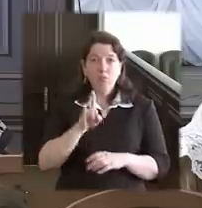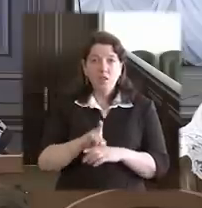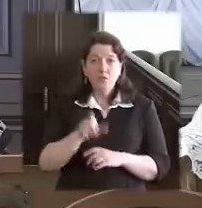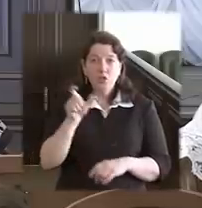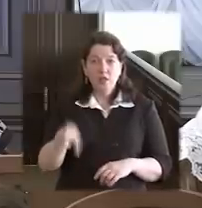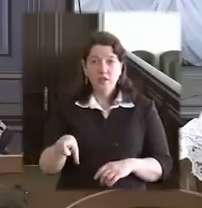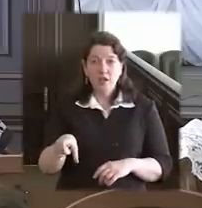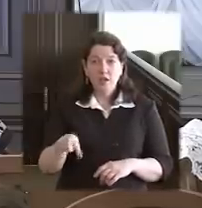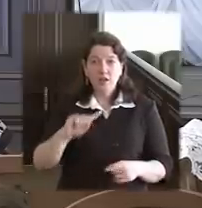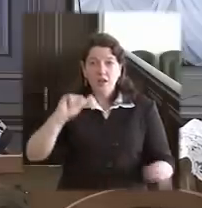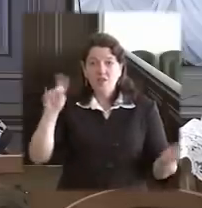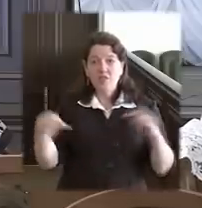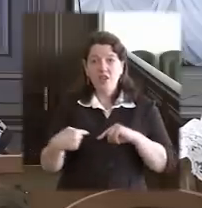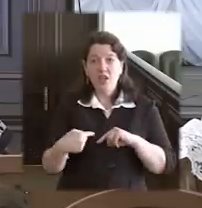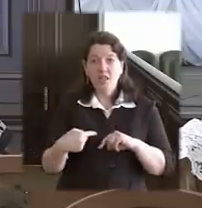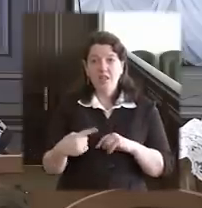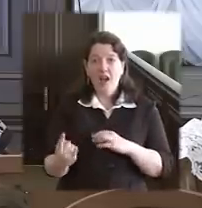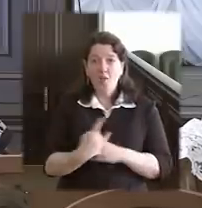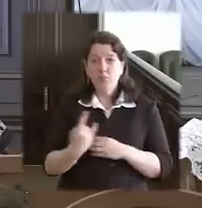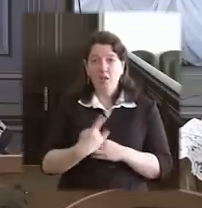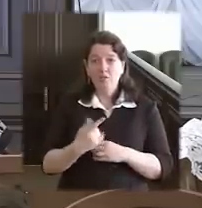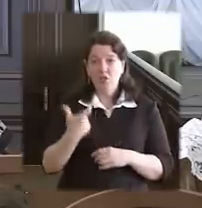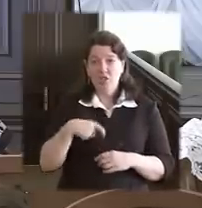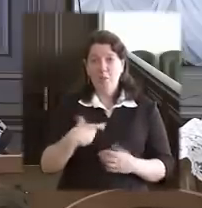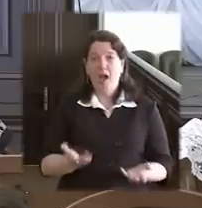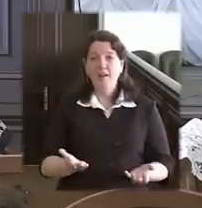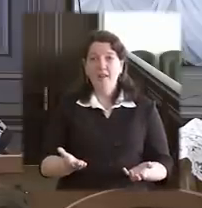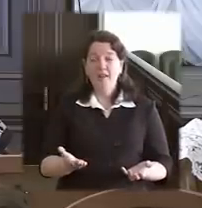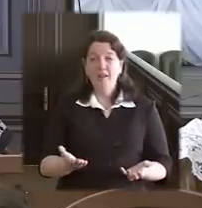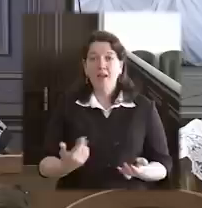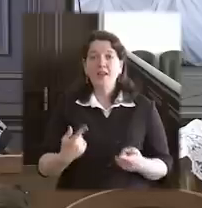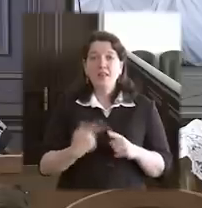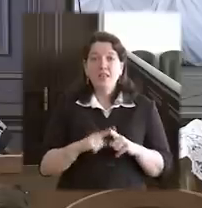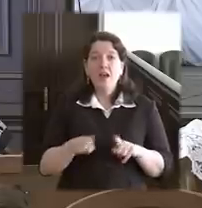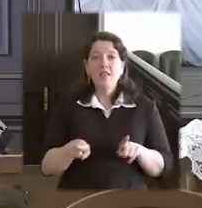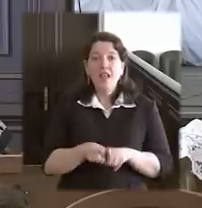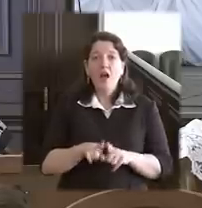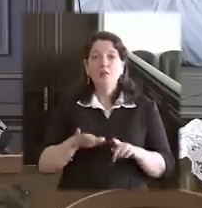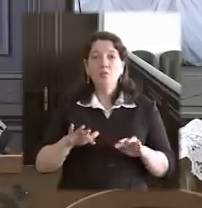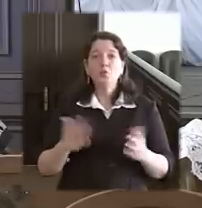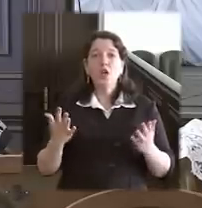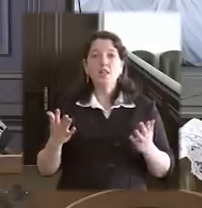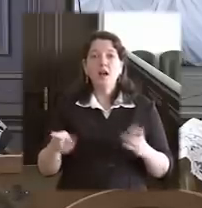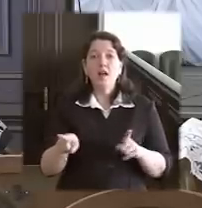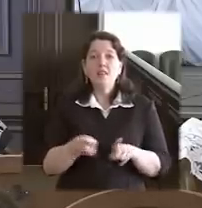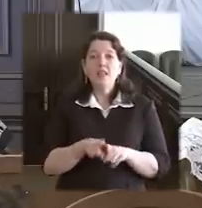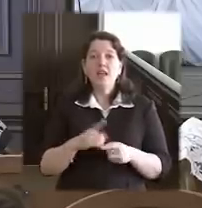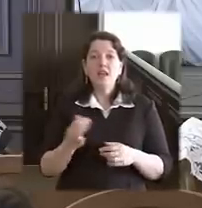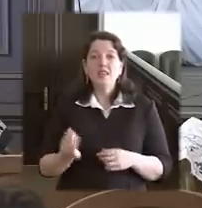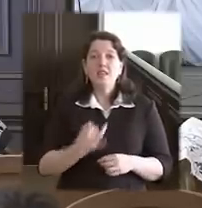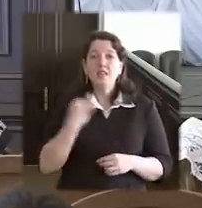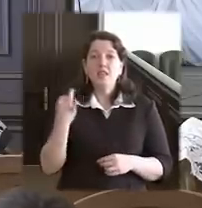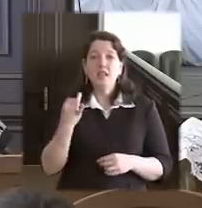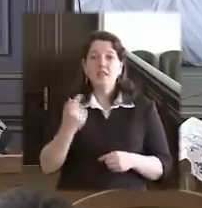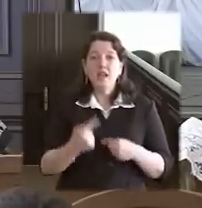обманываешь себя. И так далее. Вот, оказывается, какие интересные